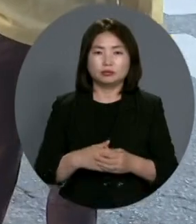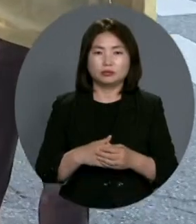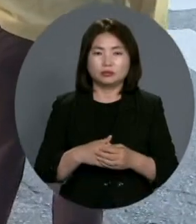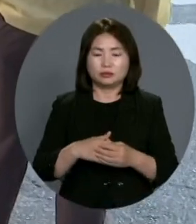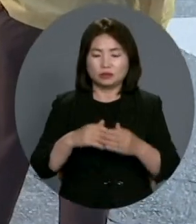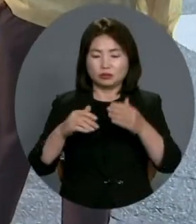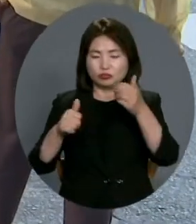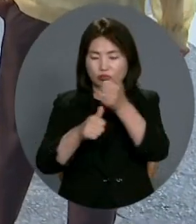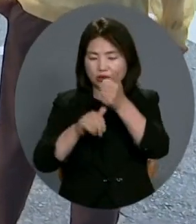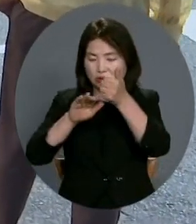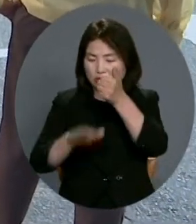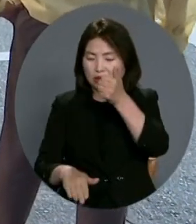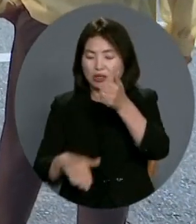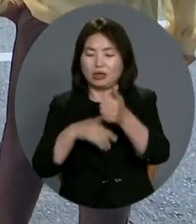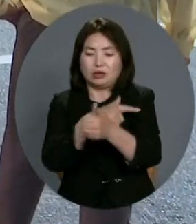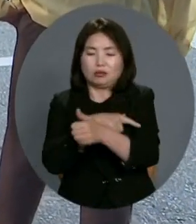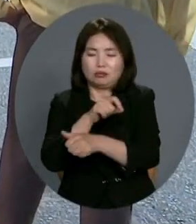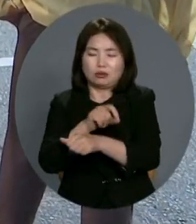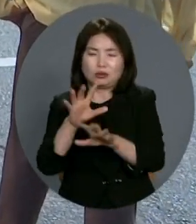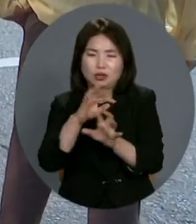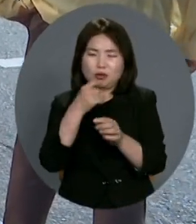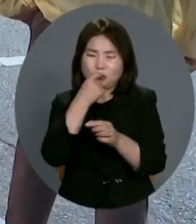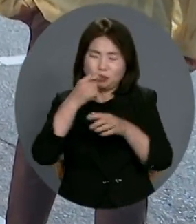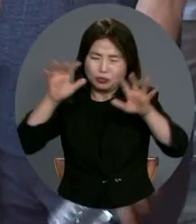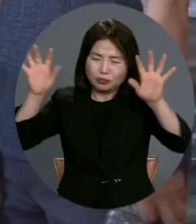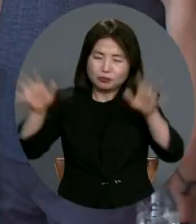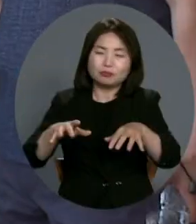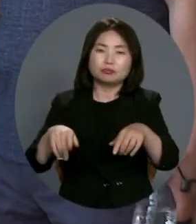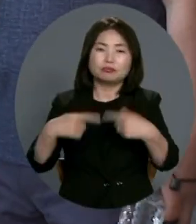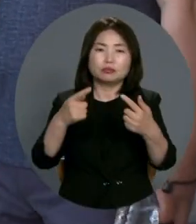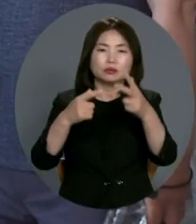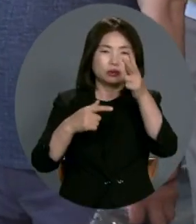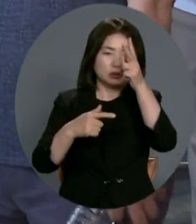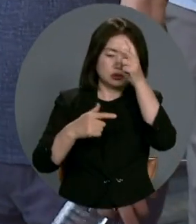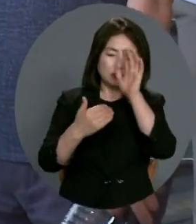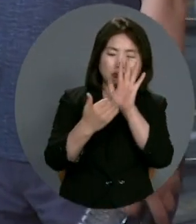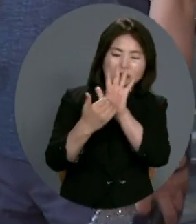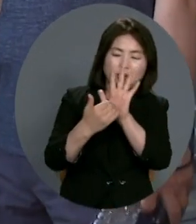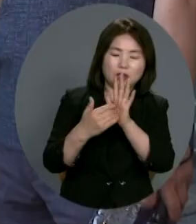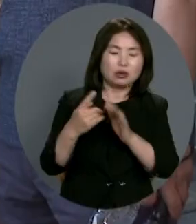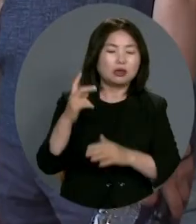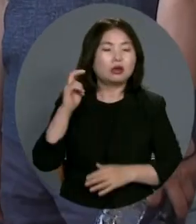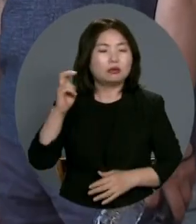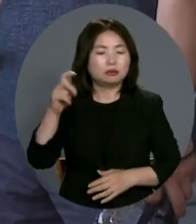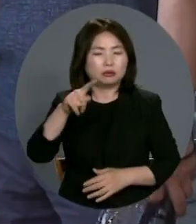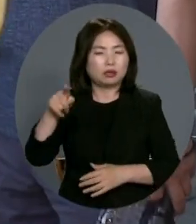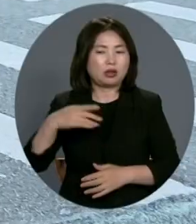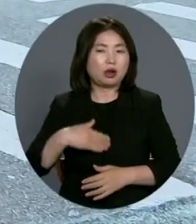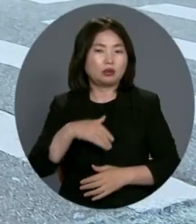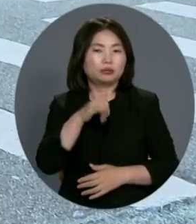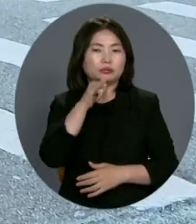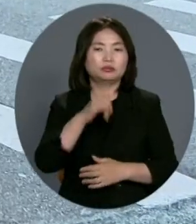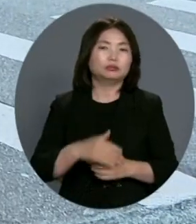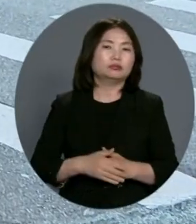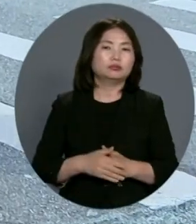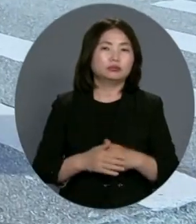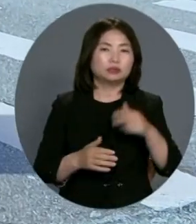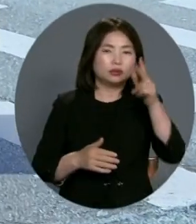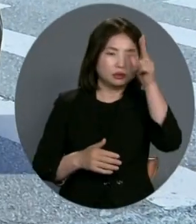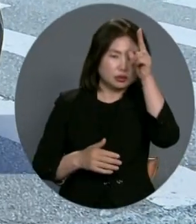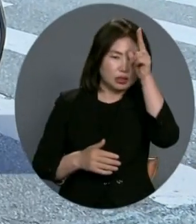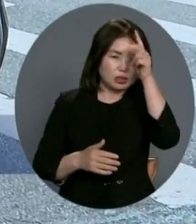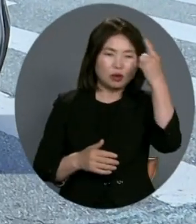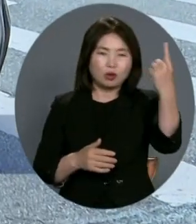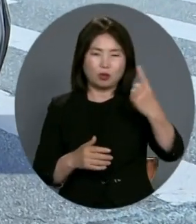구시장이야 간부급 직원이 총 출동하다시피 했습니다. 경찰이 막을 거란 것도 이미 알고 있었습니다.